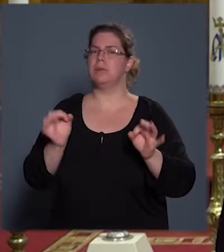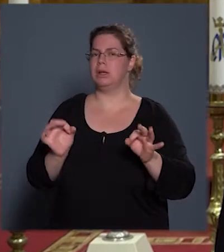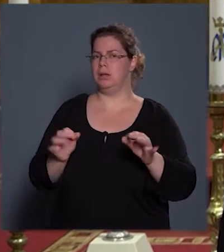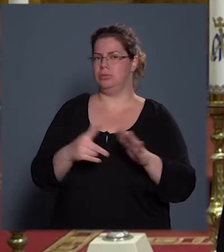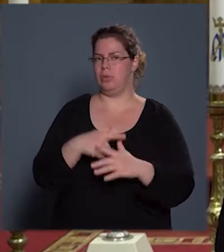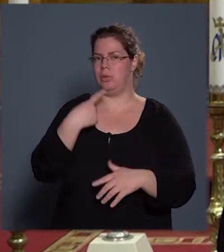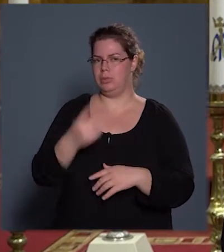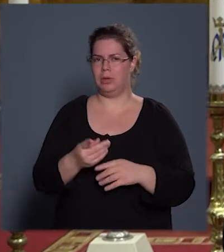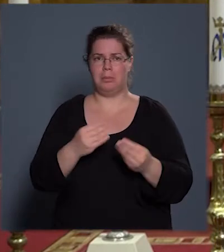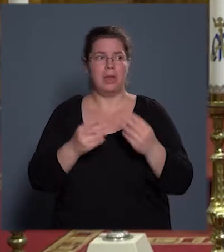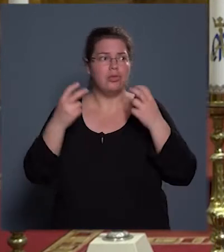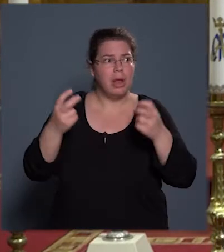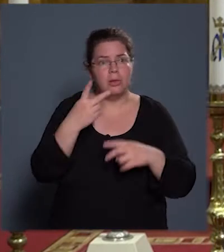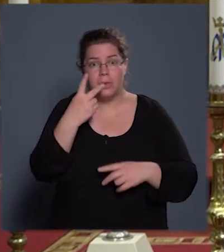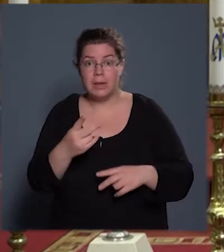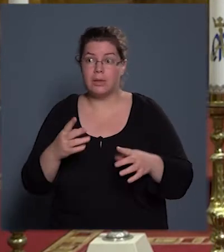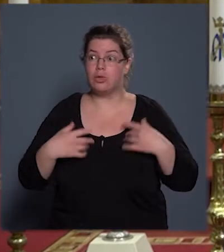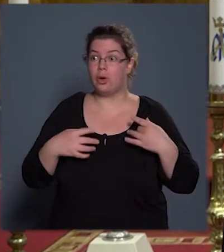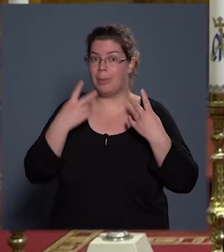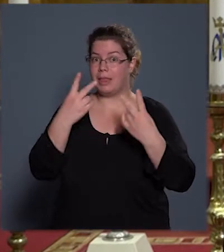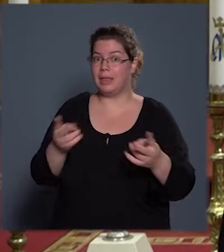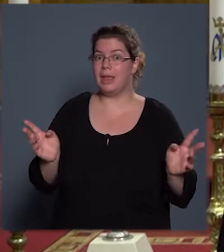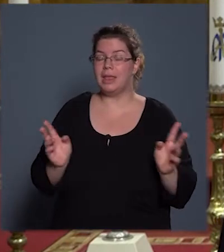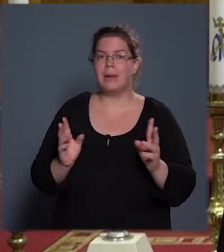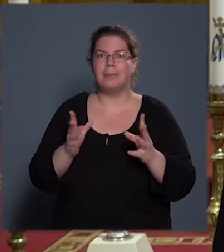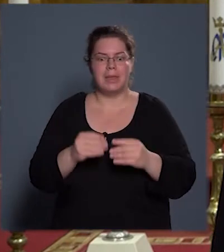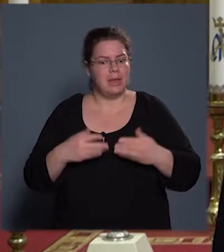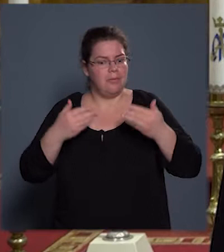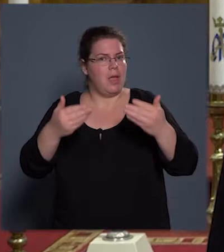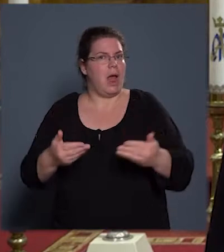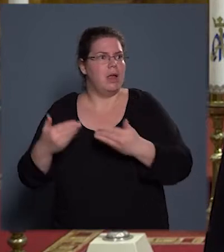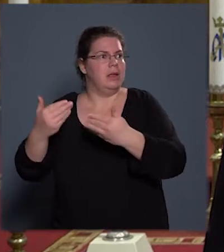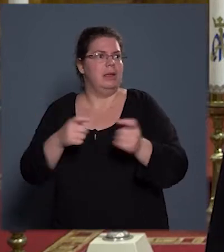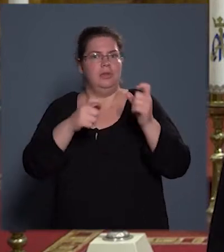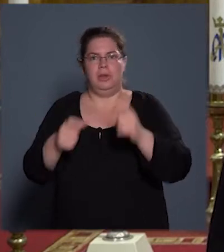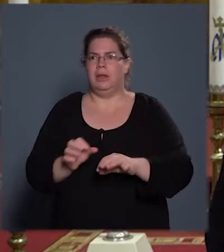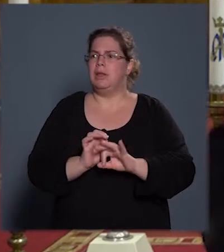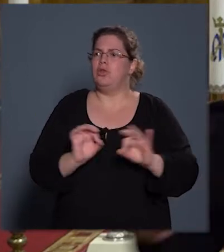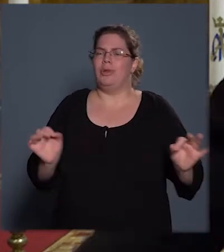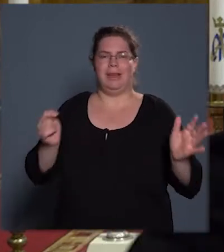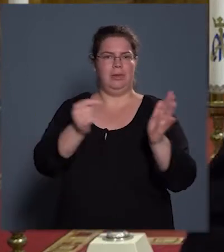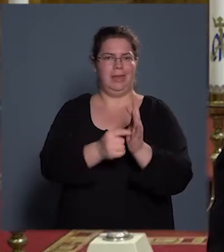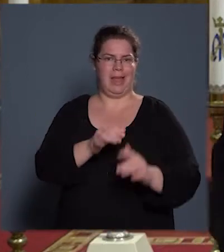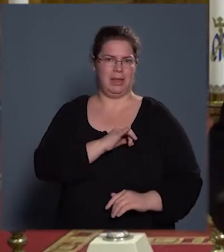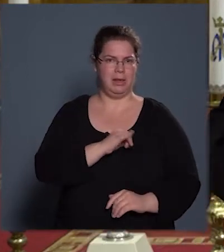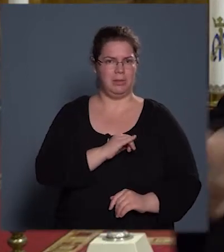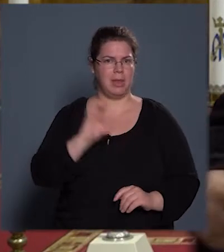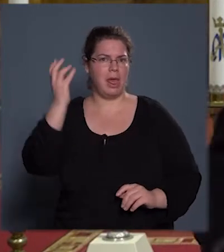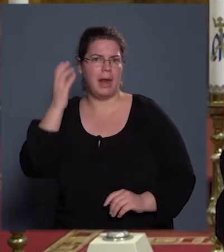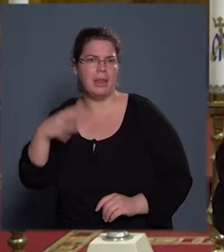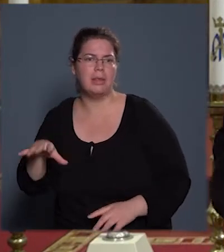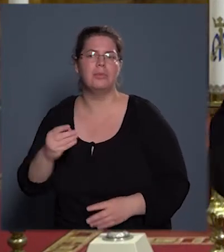hiszen csodálkozva nézem és örömmel nézem, hogy mennyi felajánlás érkezik egy jótékony cél érdekében. Rádióműsort hall az